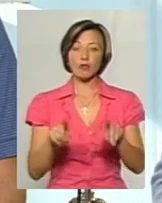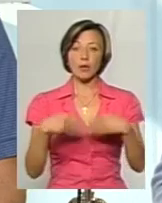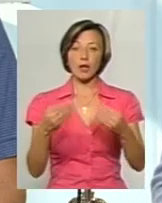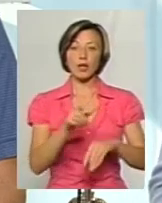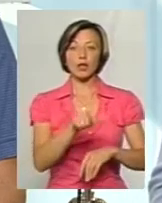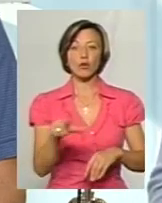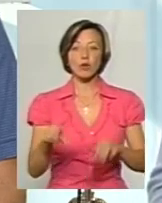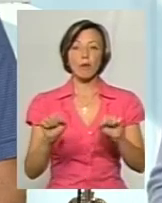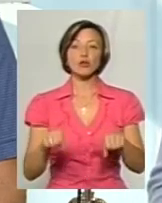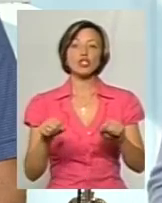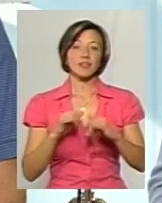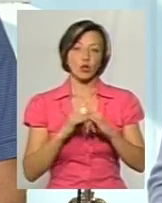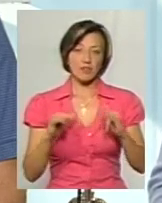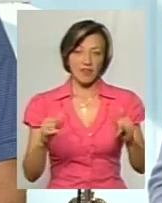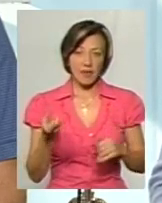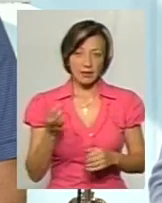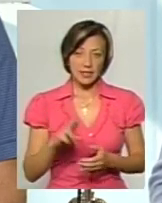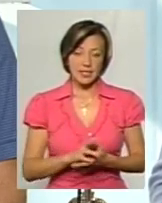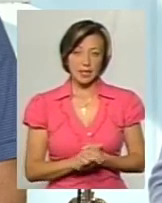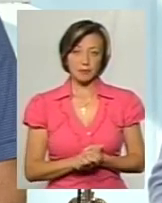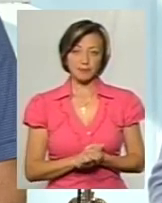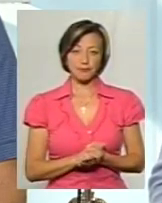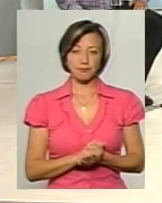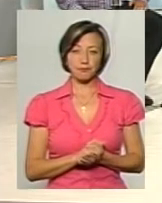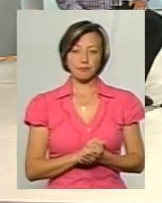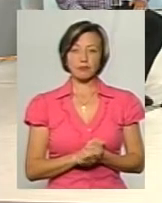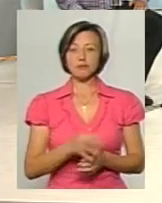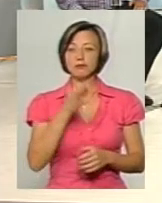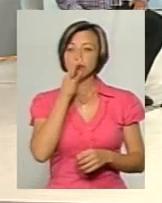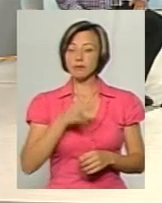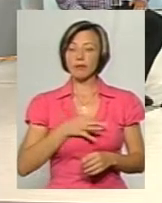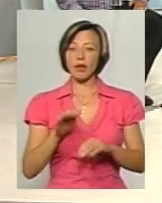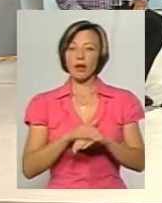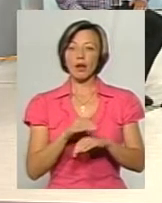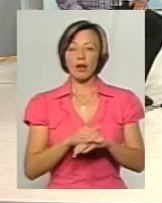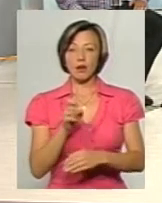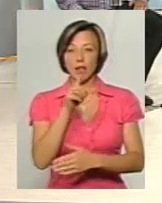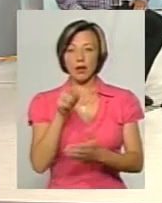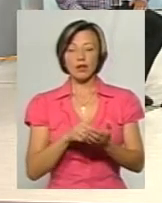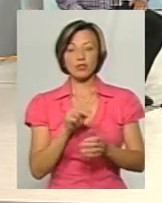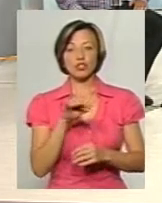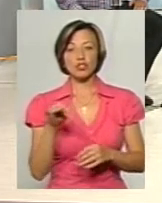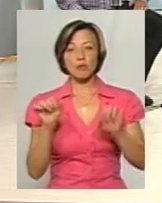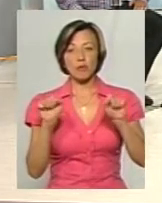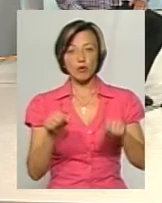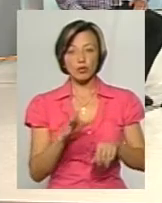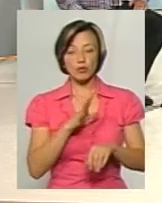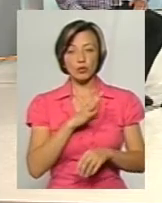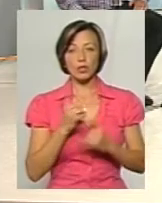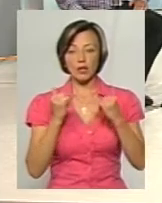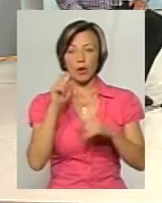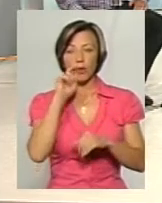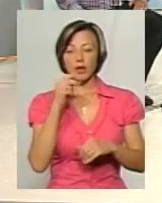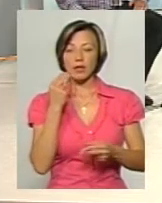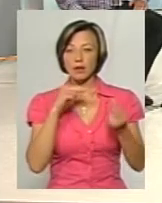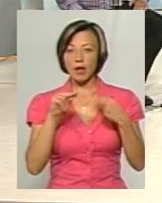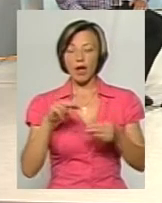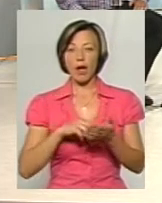людям можливість саме розвиватись. Скажіть, будь ласка, а чи може стати оптимальним для України